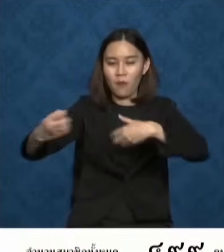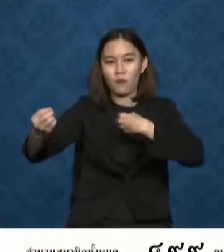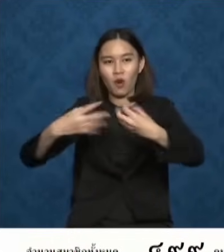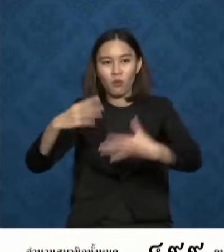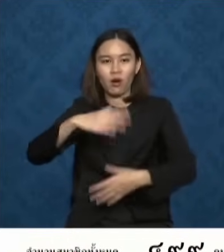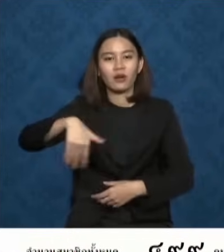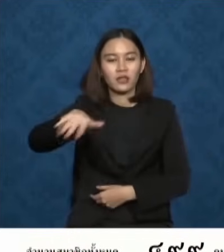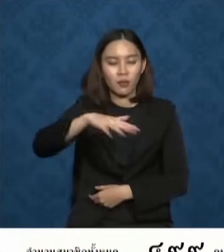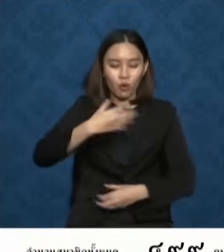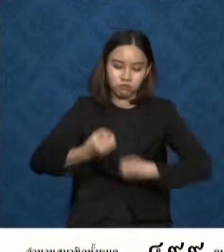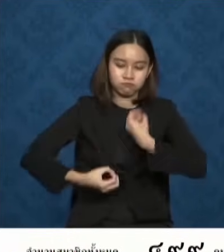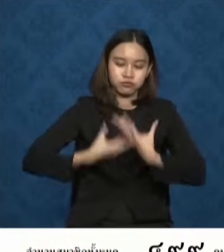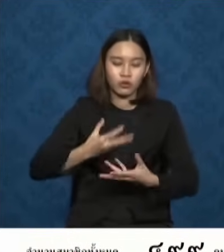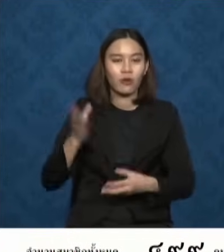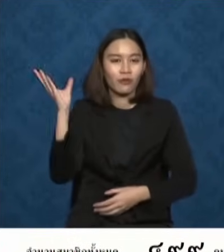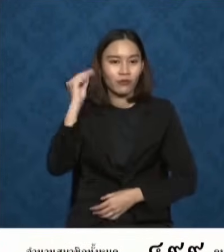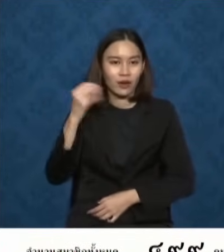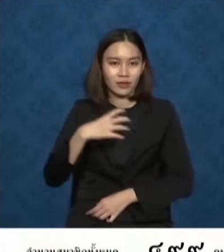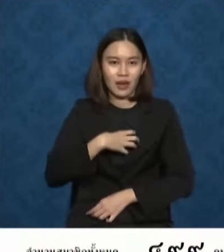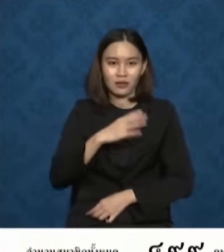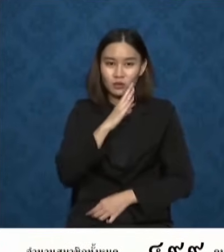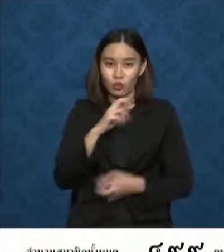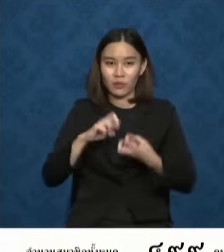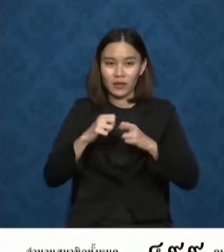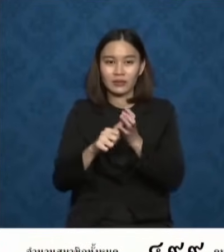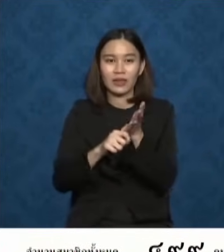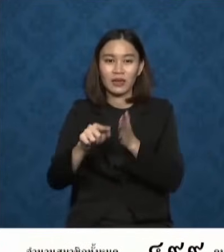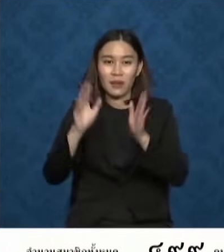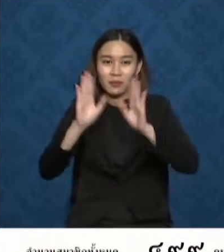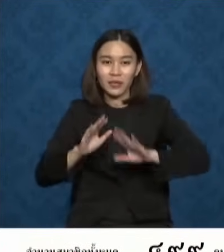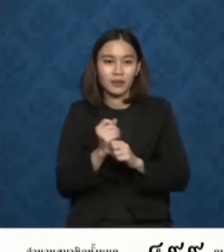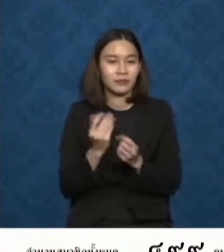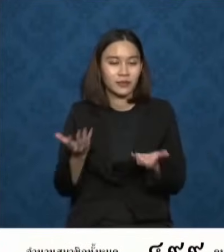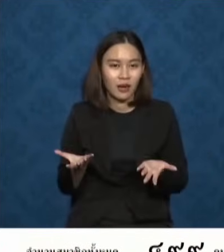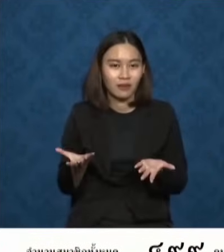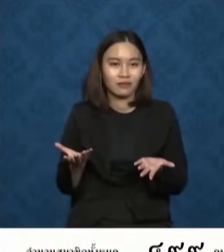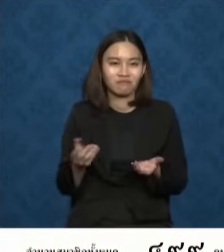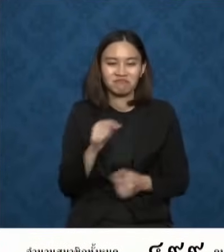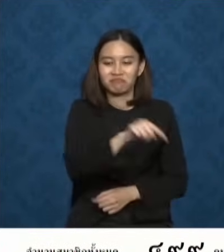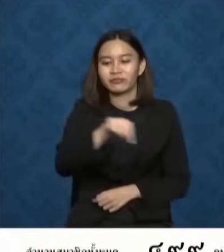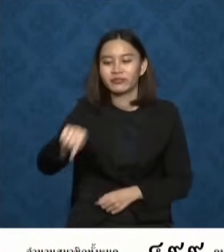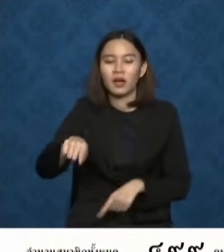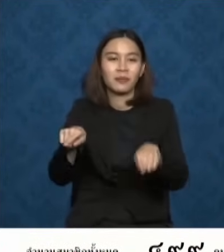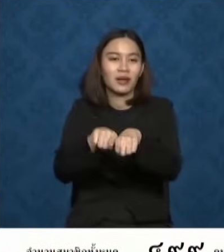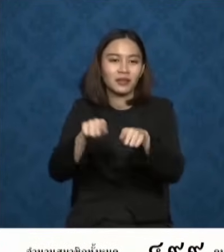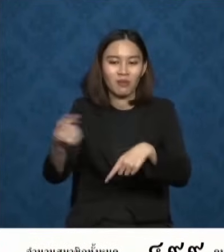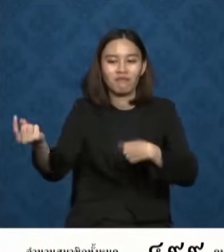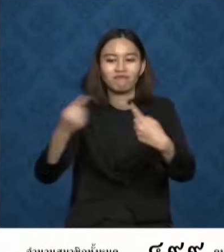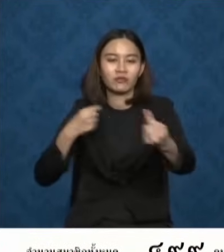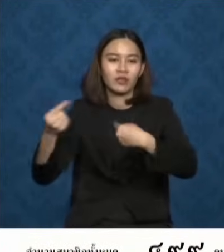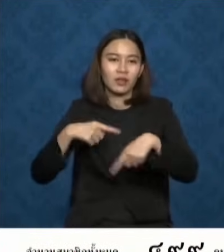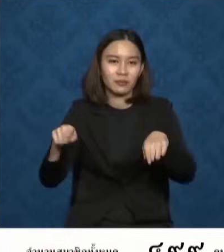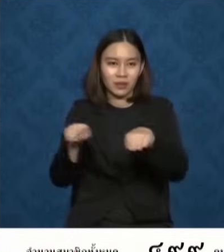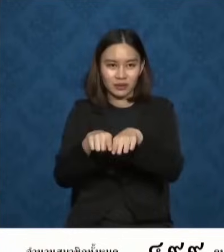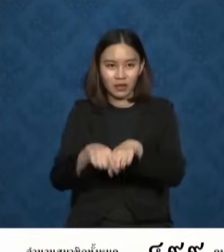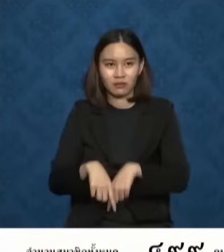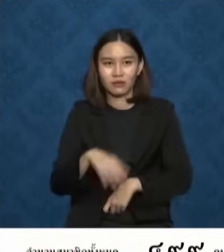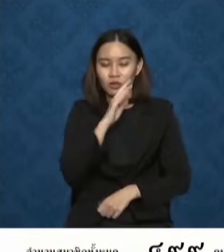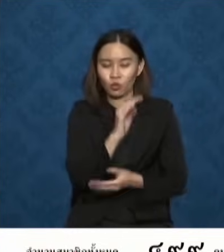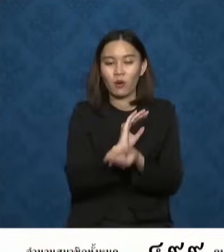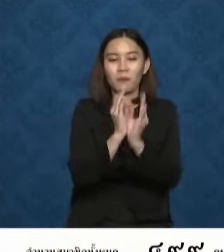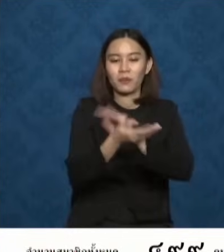ฟังเราด้วยถ้าผมแก้แบบนี้เอาไงก็โดนทั้งสองทางแหละถ้าจะเปลี่ยนเป็นฟรีเกตผมก็โด